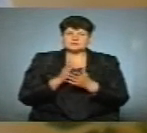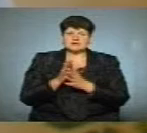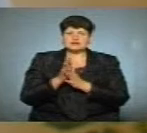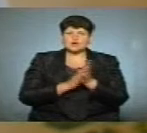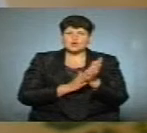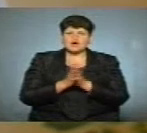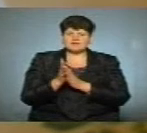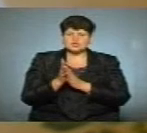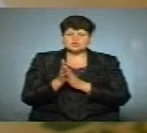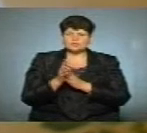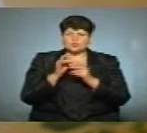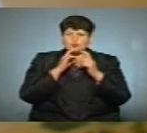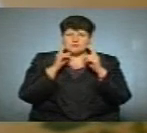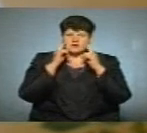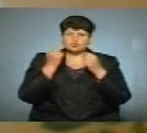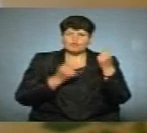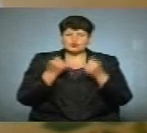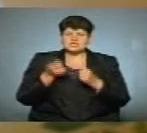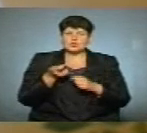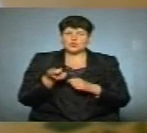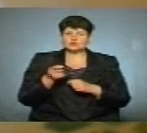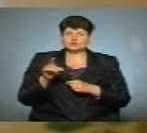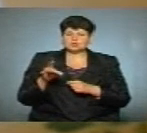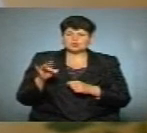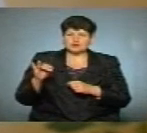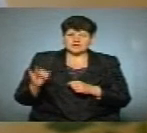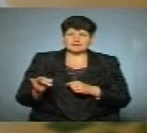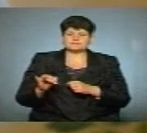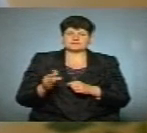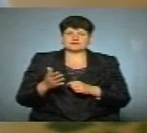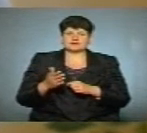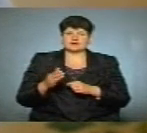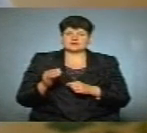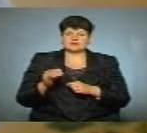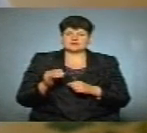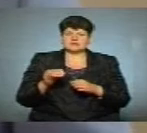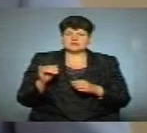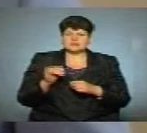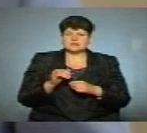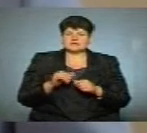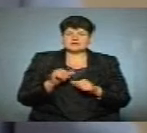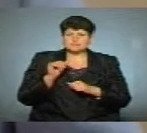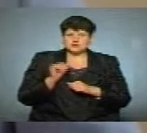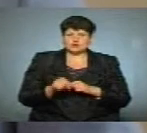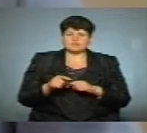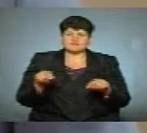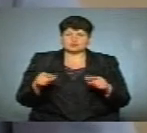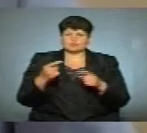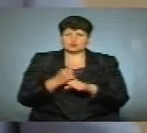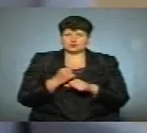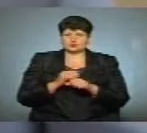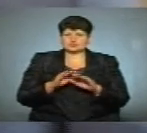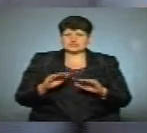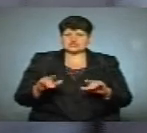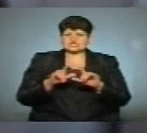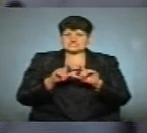рукавички. Водії, кондуктори, також будуть встановлені захисні екрани в громадському транспорті. Крім того, ми відновлюємо роботу дитячих